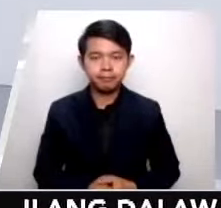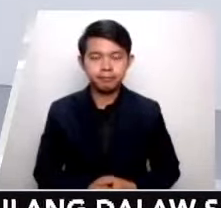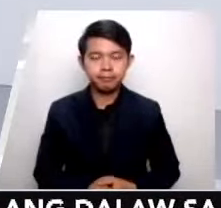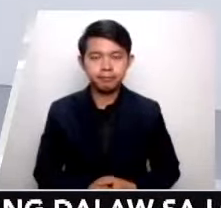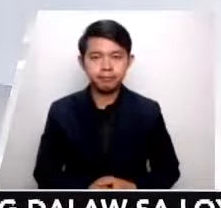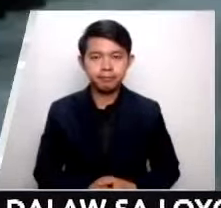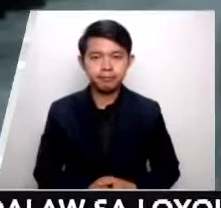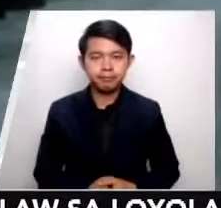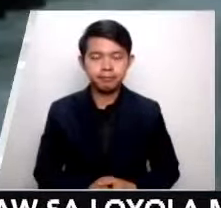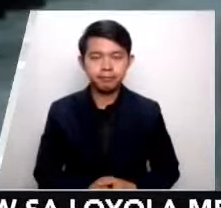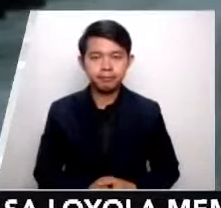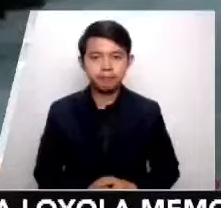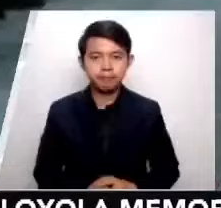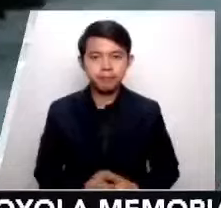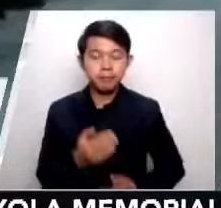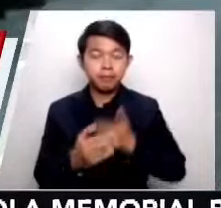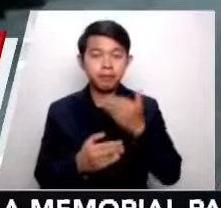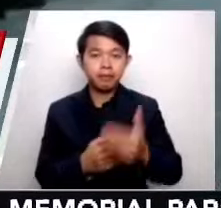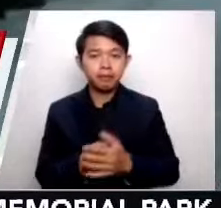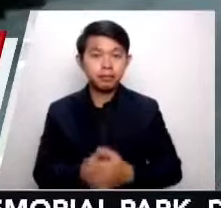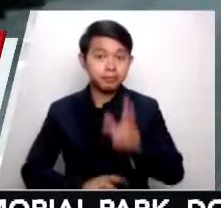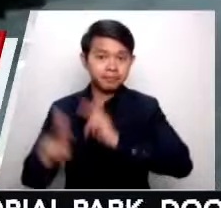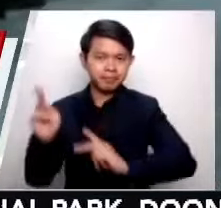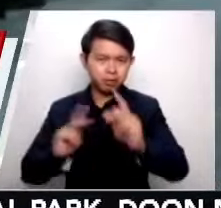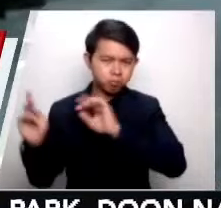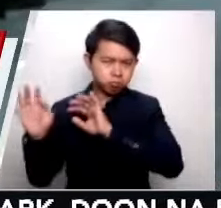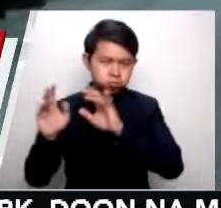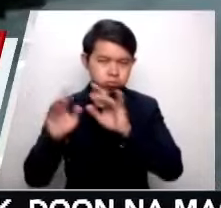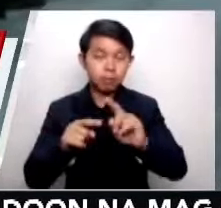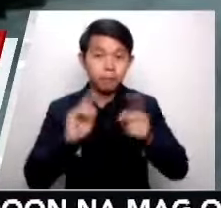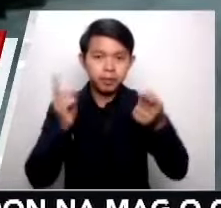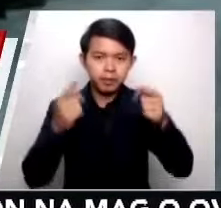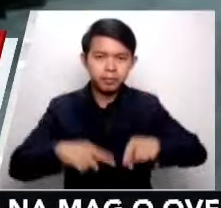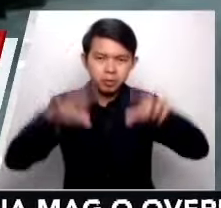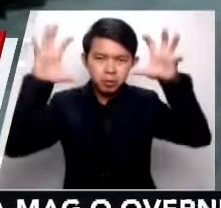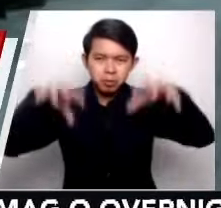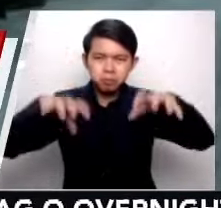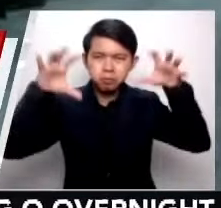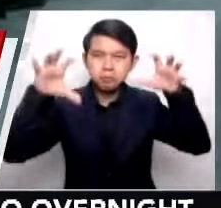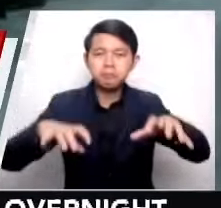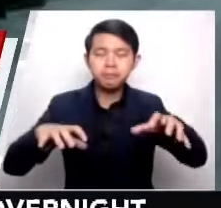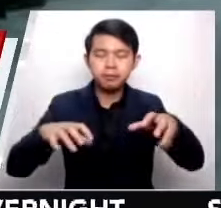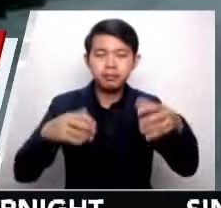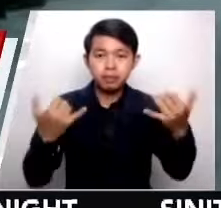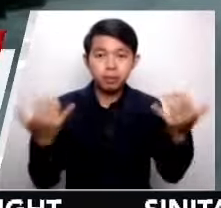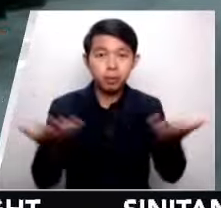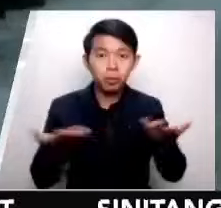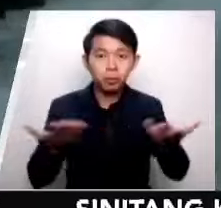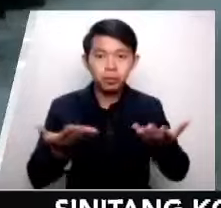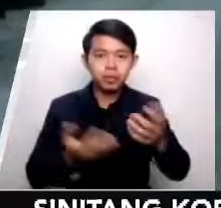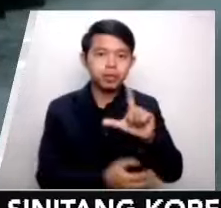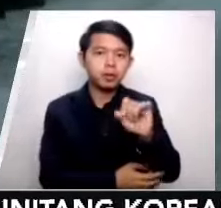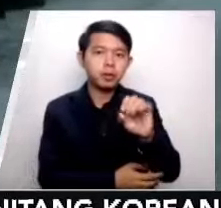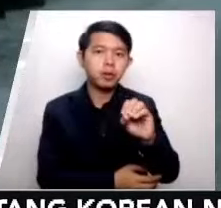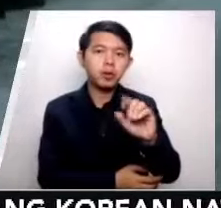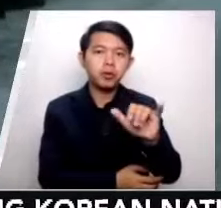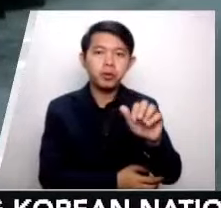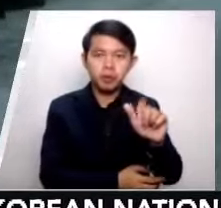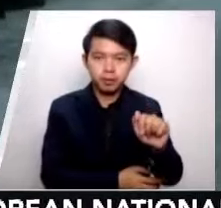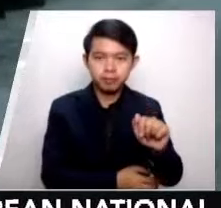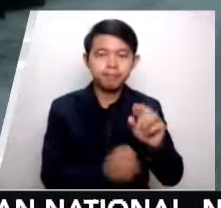Atom, inulan yung mga bumibisita sa puntod ng kanilang mga yumaong mahal sa buhay dito sa Loyola Memorial Park sa Marikina. Pero sa kabila nga